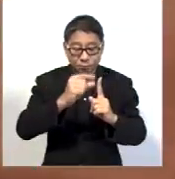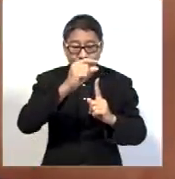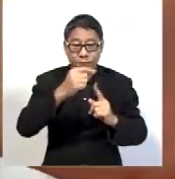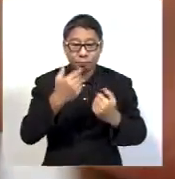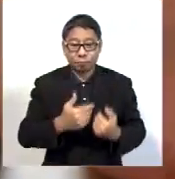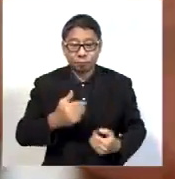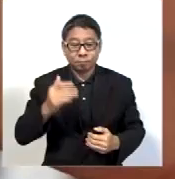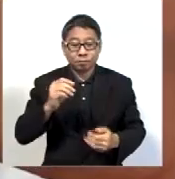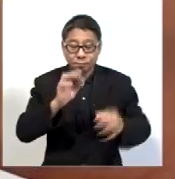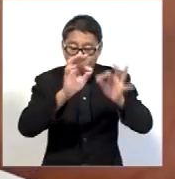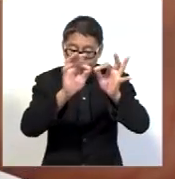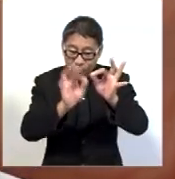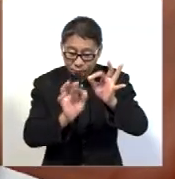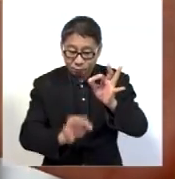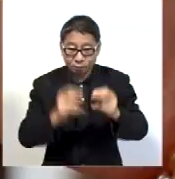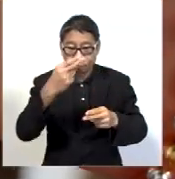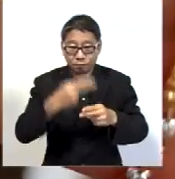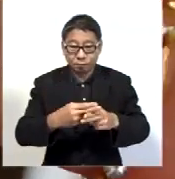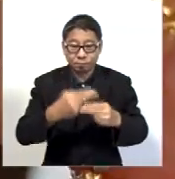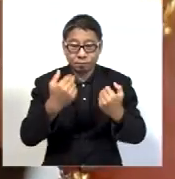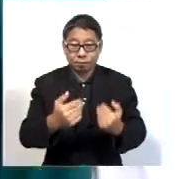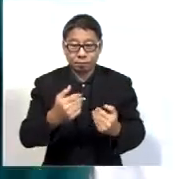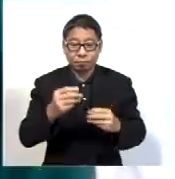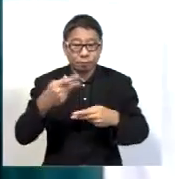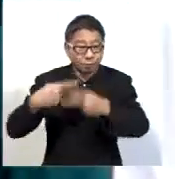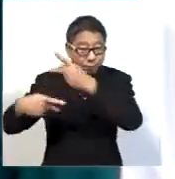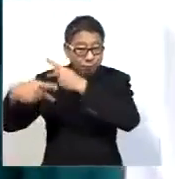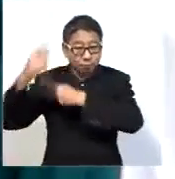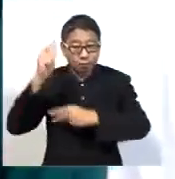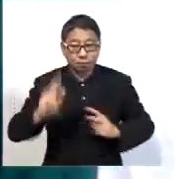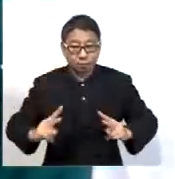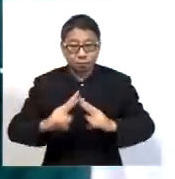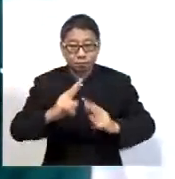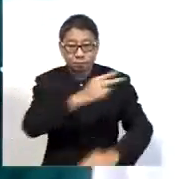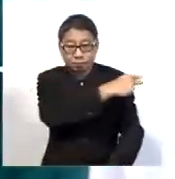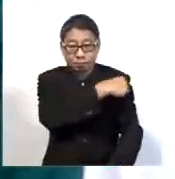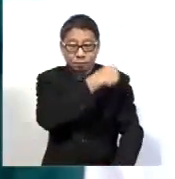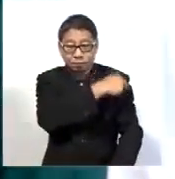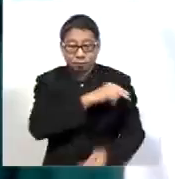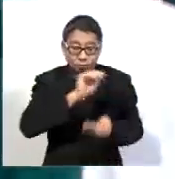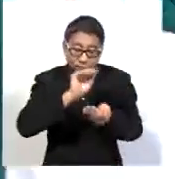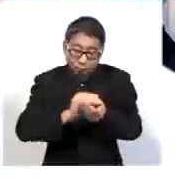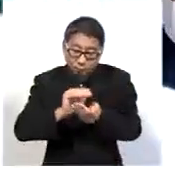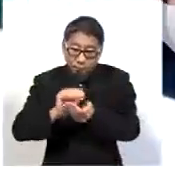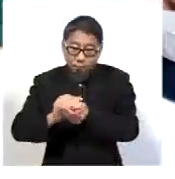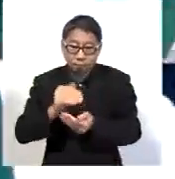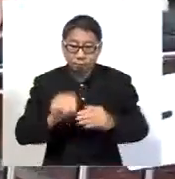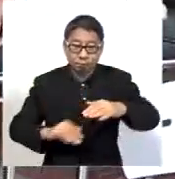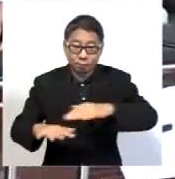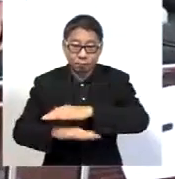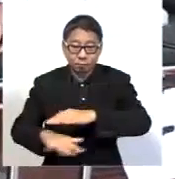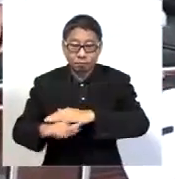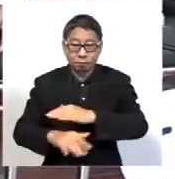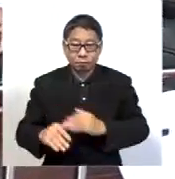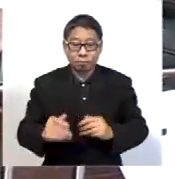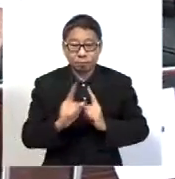อกชื่อสกุลและประวัติการเดินทางเพื่อให้เจ้าหน้าที่สาธารณสุขเก็บข้อมูลกรณีติดตามเฝ้าระวังสังเกตอาการ